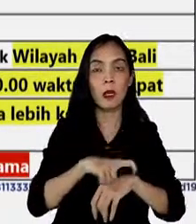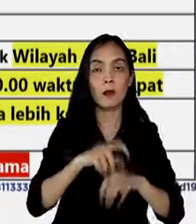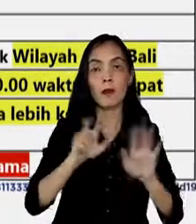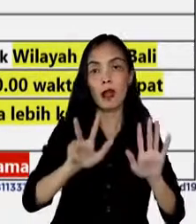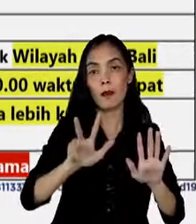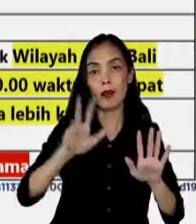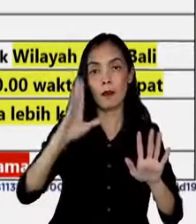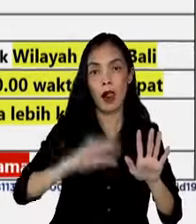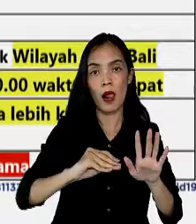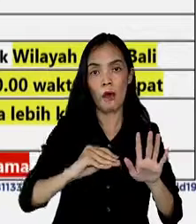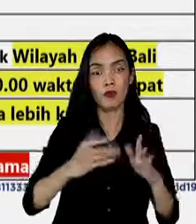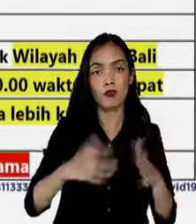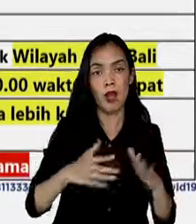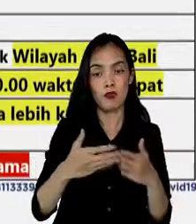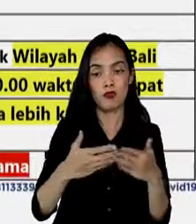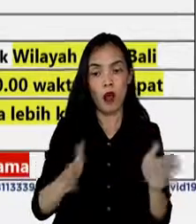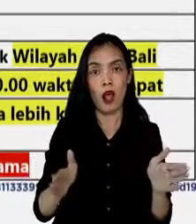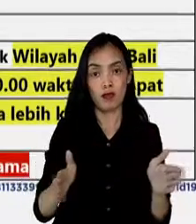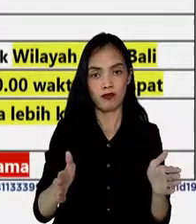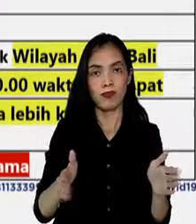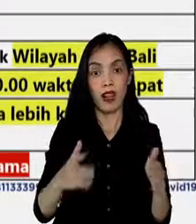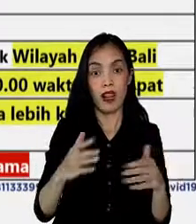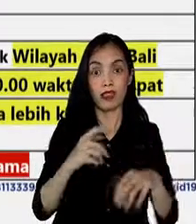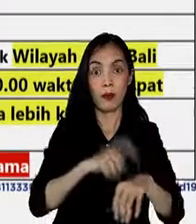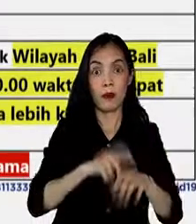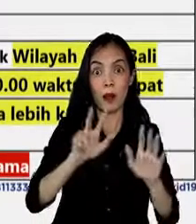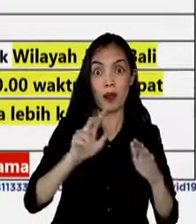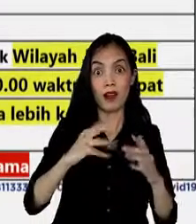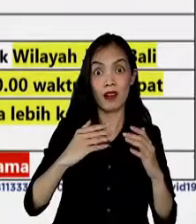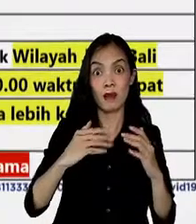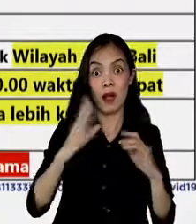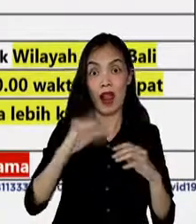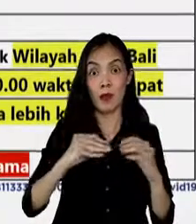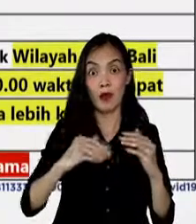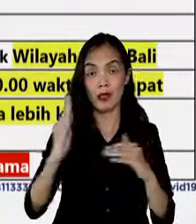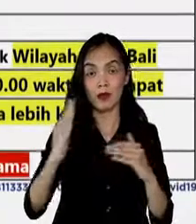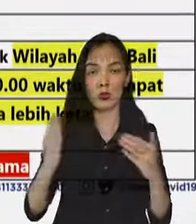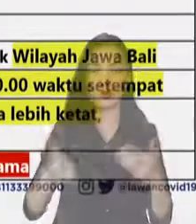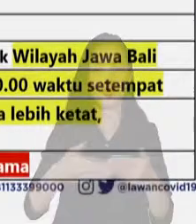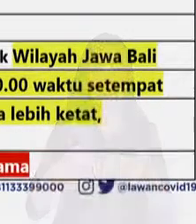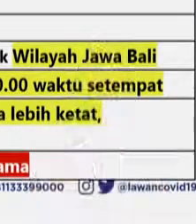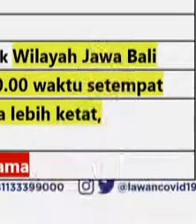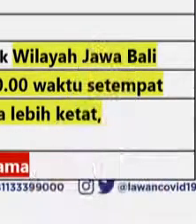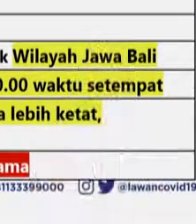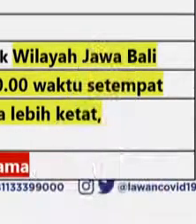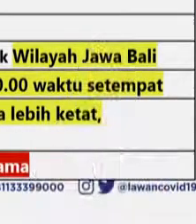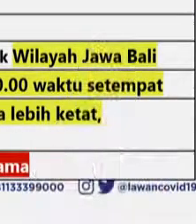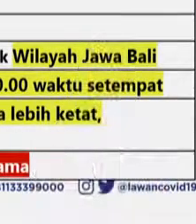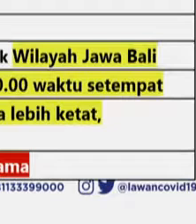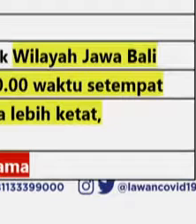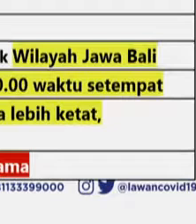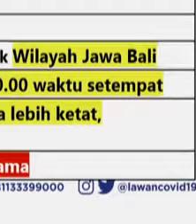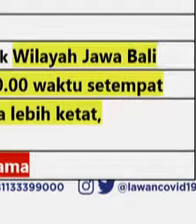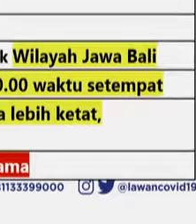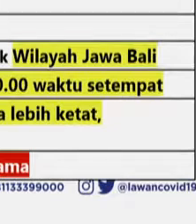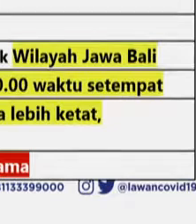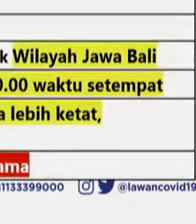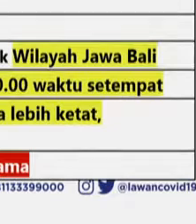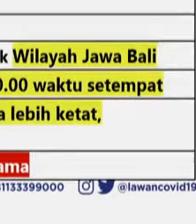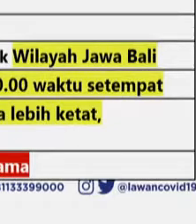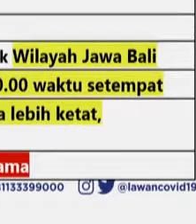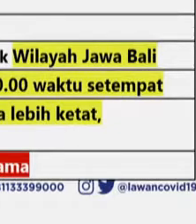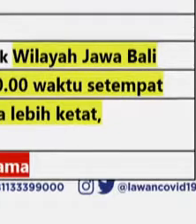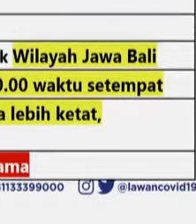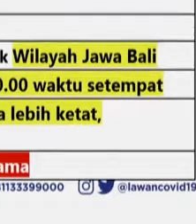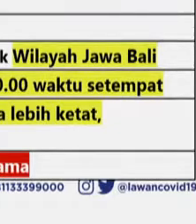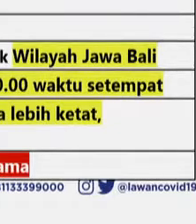2000 waktu setempat kedua bupati atau walikota yang memimpin daerah level 3 dan 2